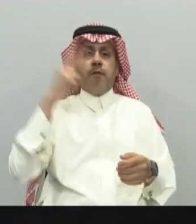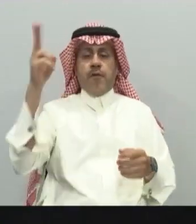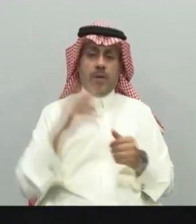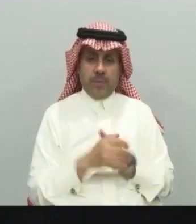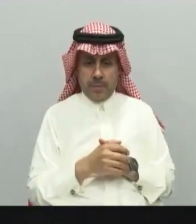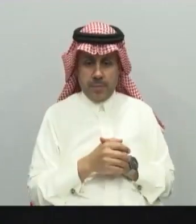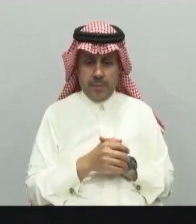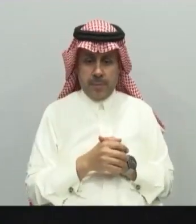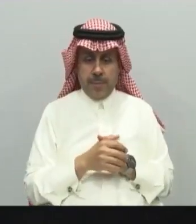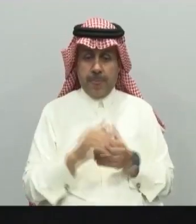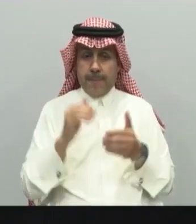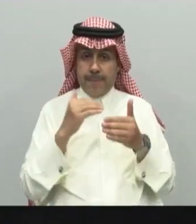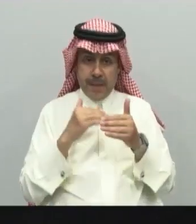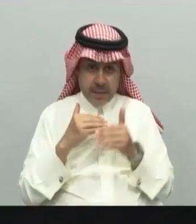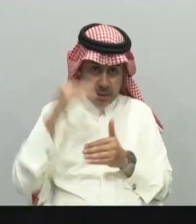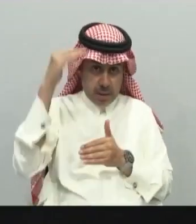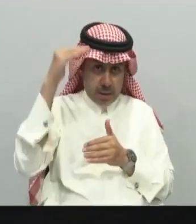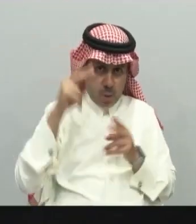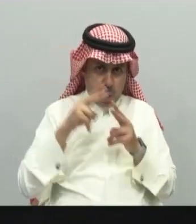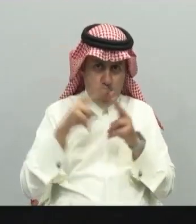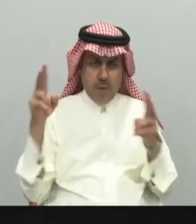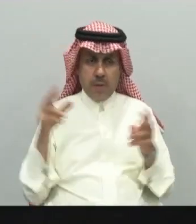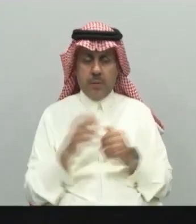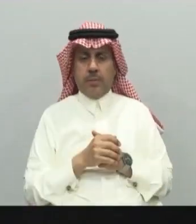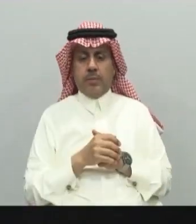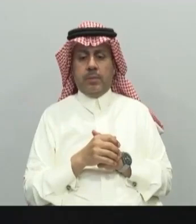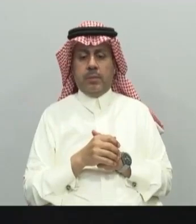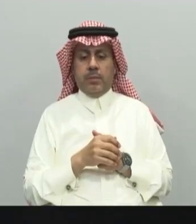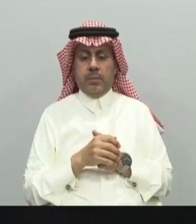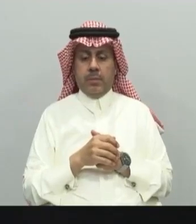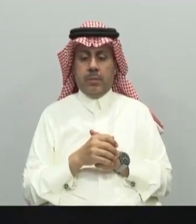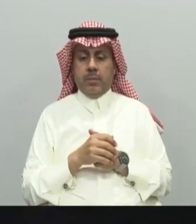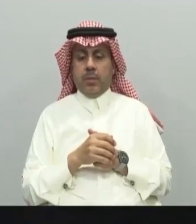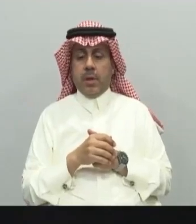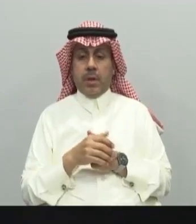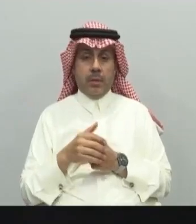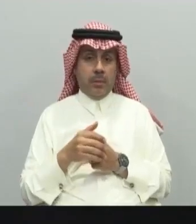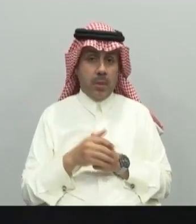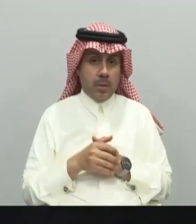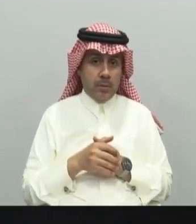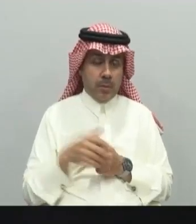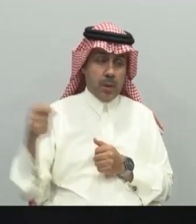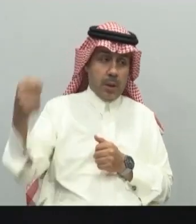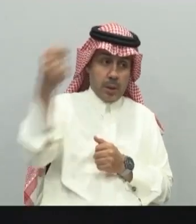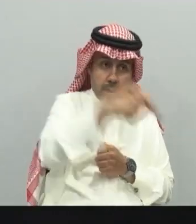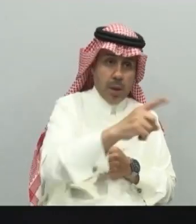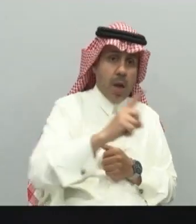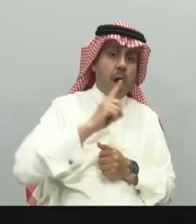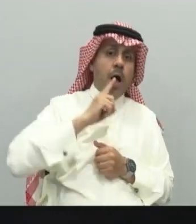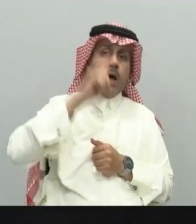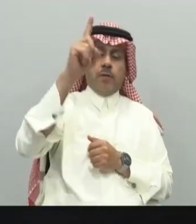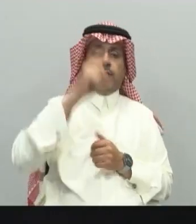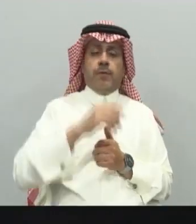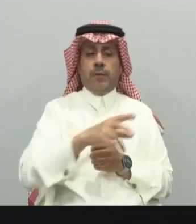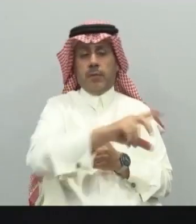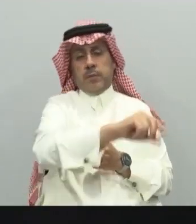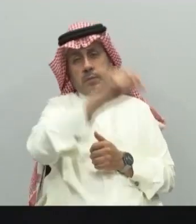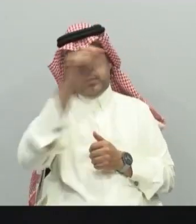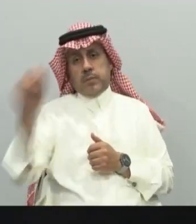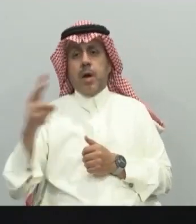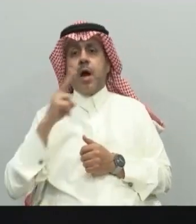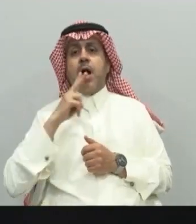فهنا الزياده واضحه فهو اعطاك 1ا واراد ان ترد اليه